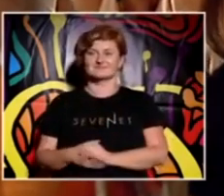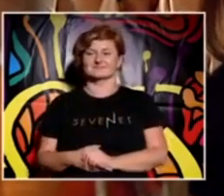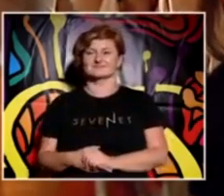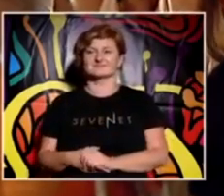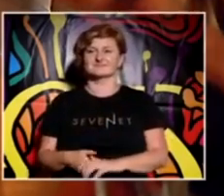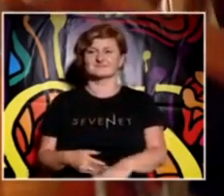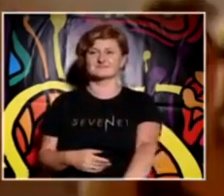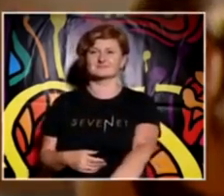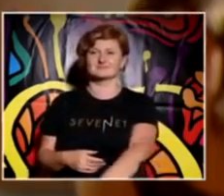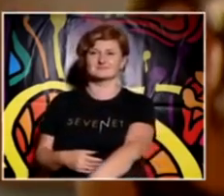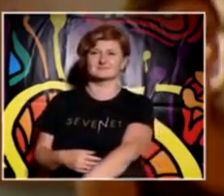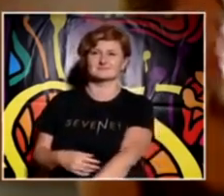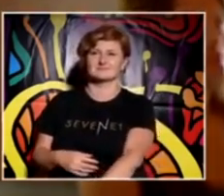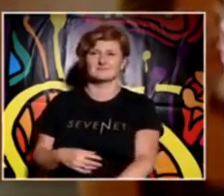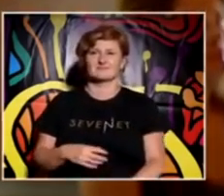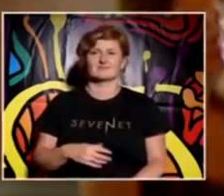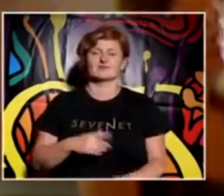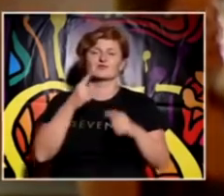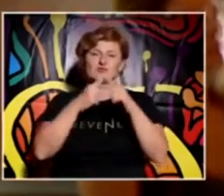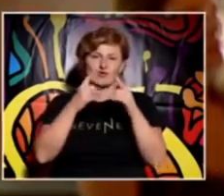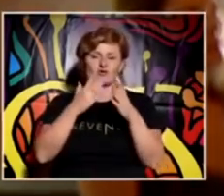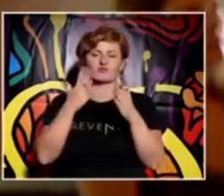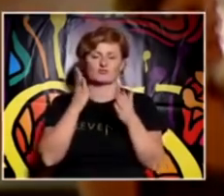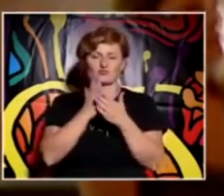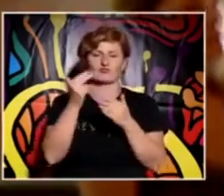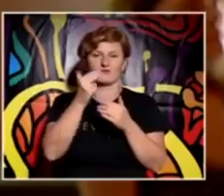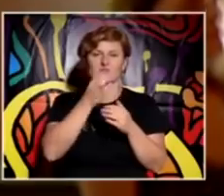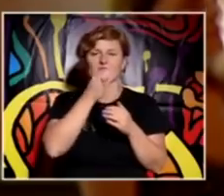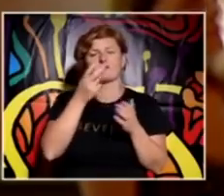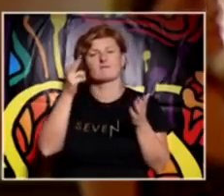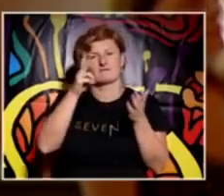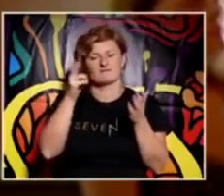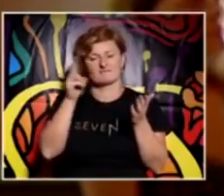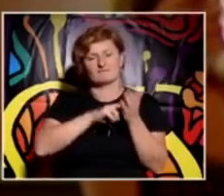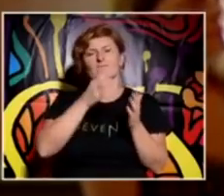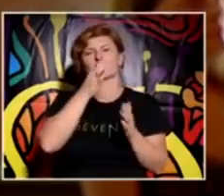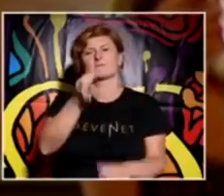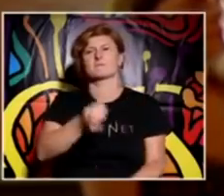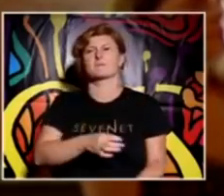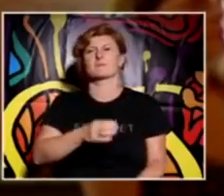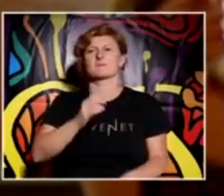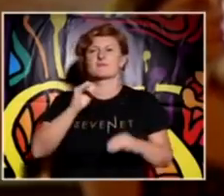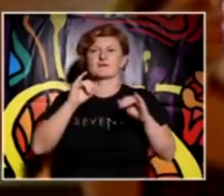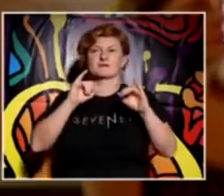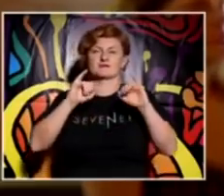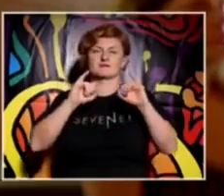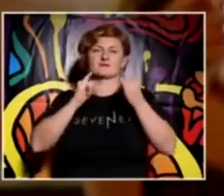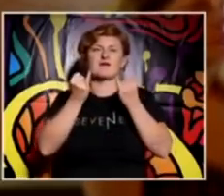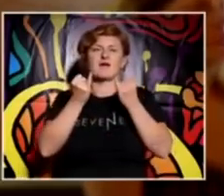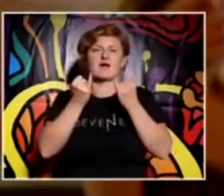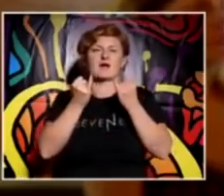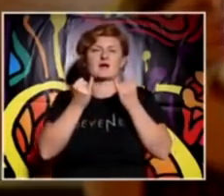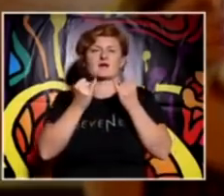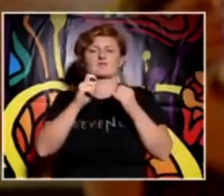Cześć. Kwestia ta została już trochę poruszona, ale zapytam jeszcze raz. Jak relacjonować